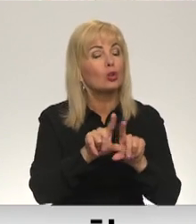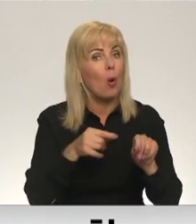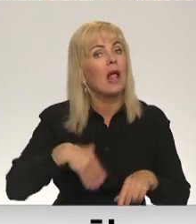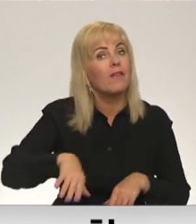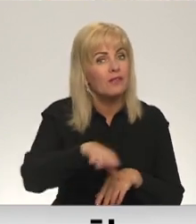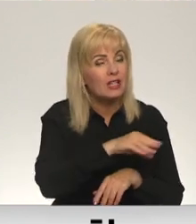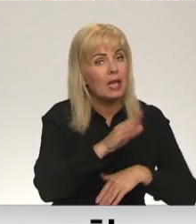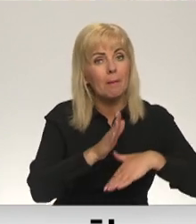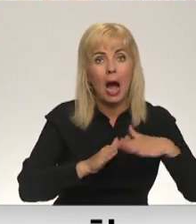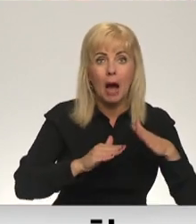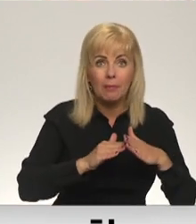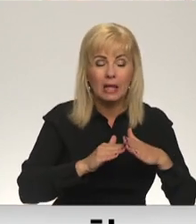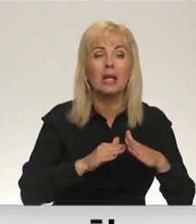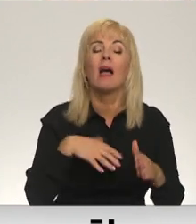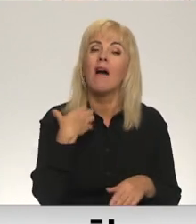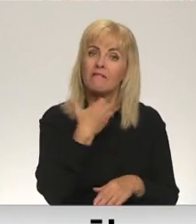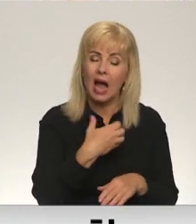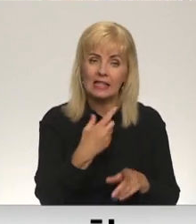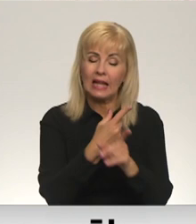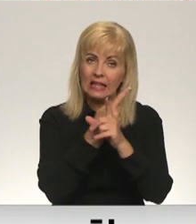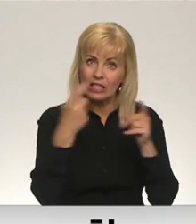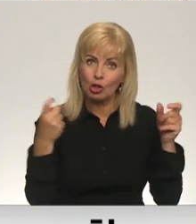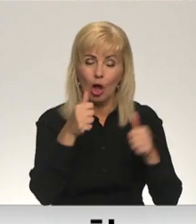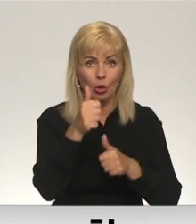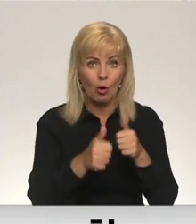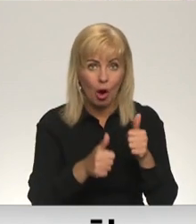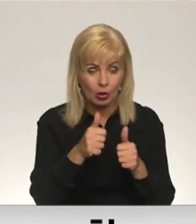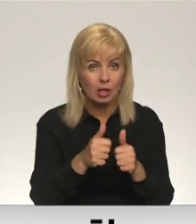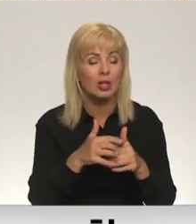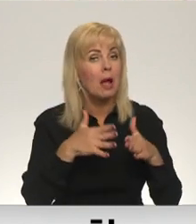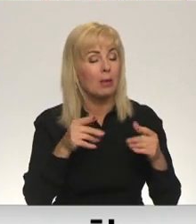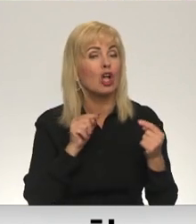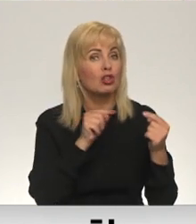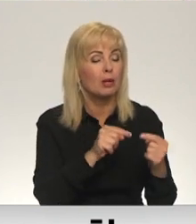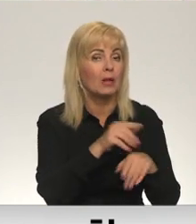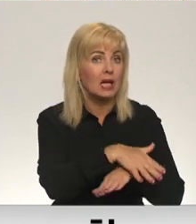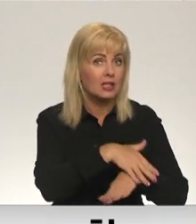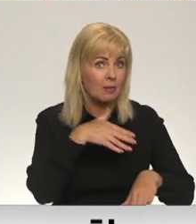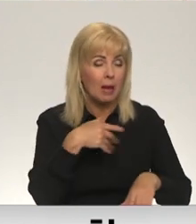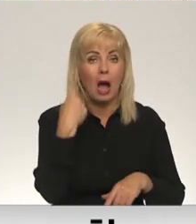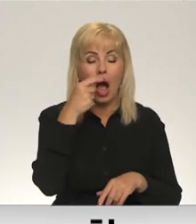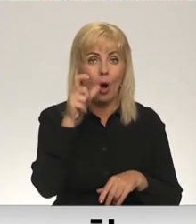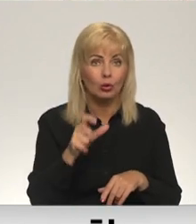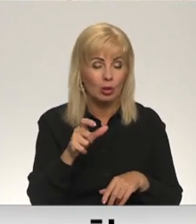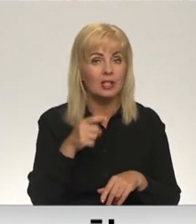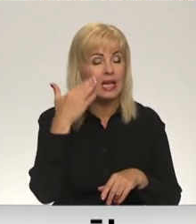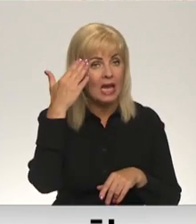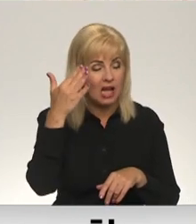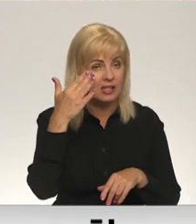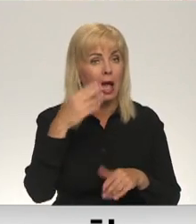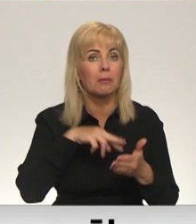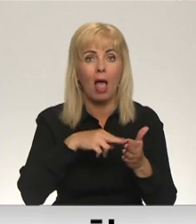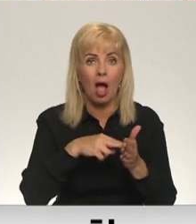visiem amatiem nāktos izsludināt konkursu. Pēc plašām iebildēm Saeima un likuma autori no šīs ieceras visdrīzāk